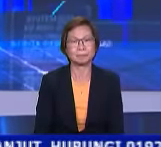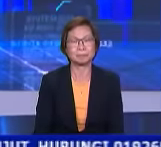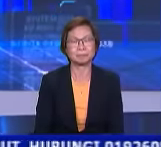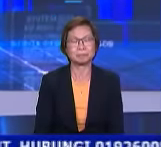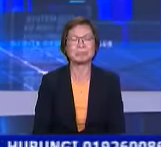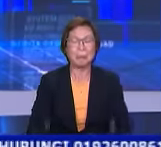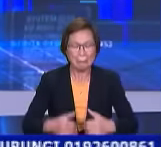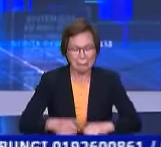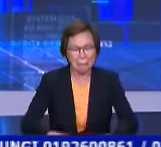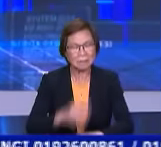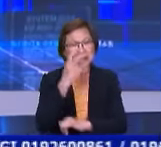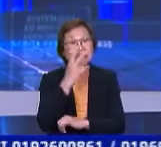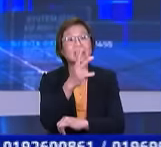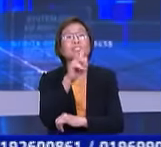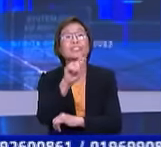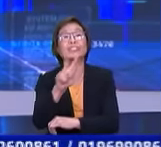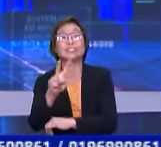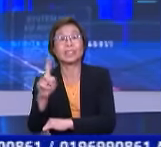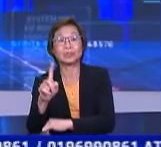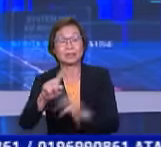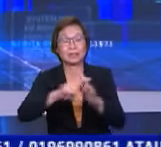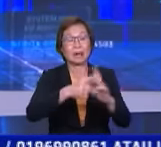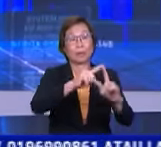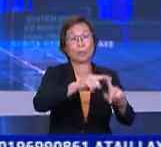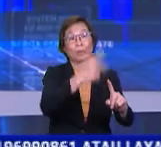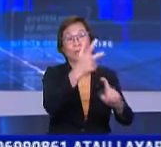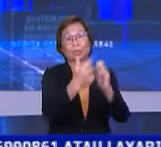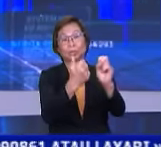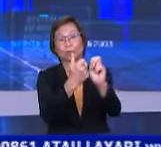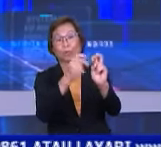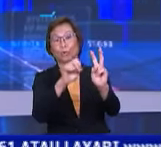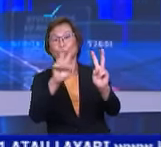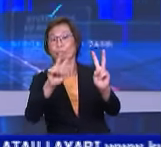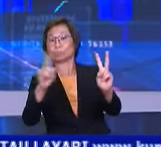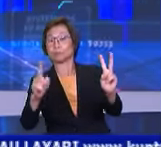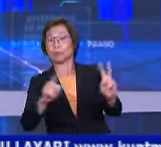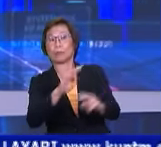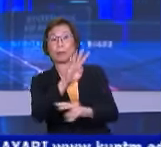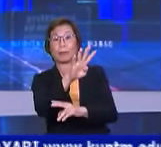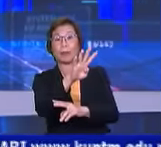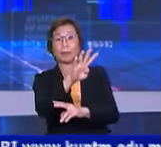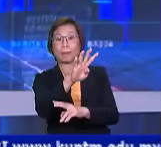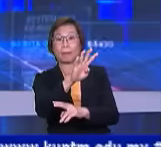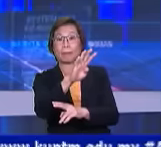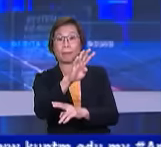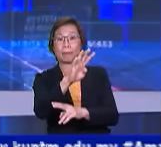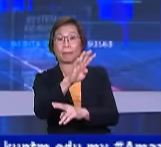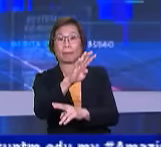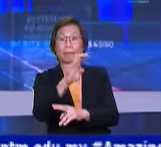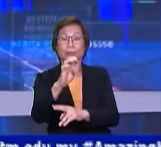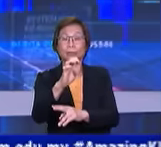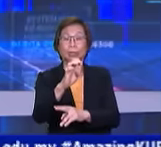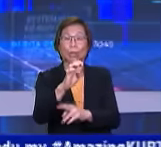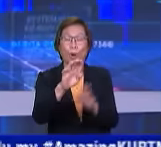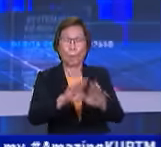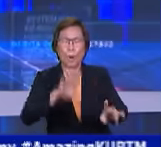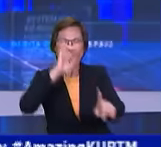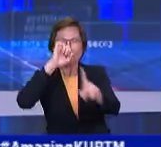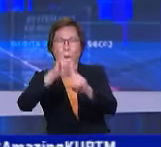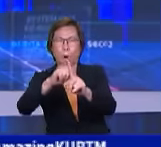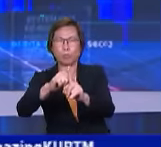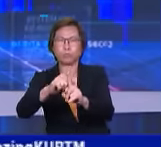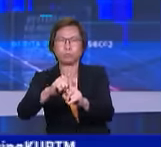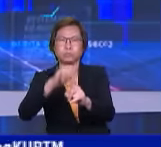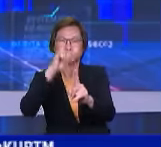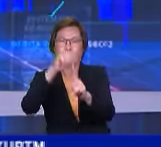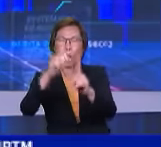Masih bersama berita perdana. Sejak Mac 2020, 464 berita palsu berjaya ditangani